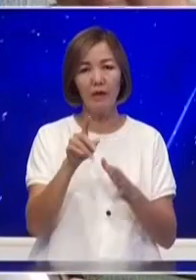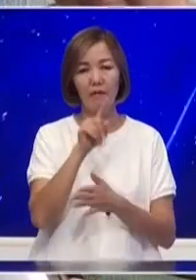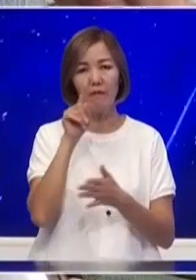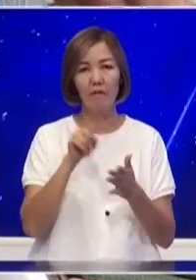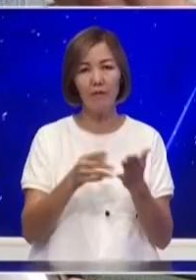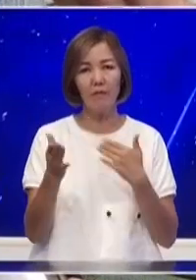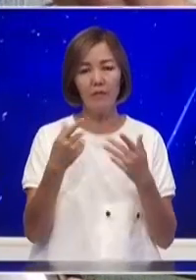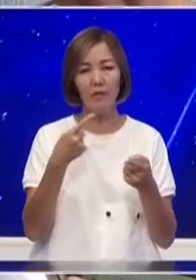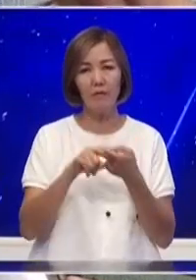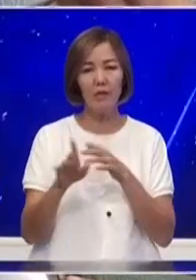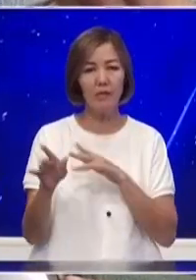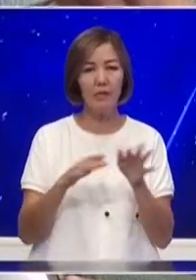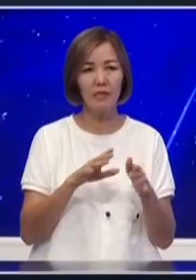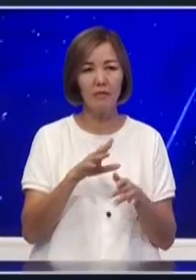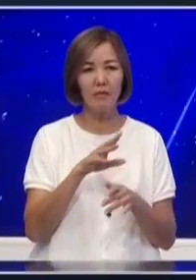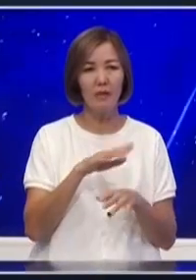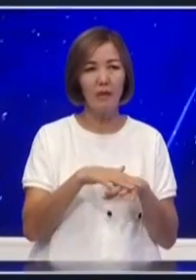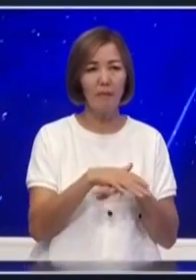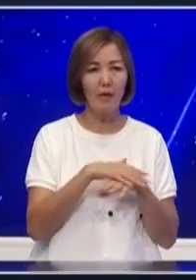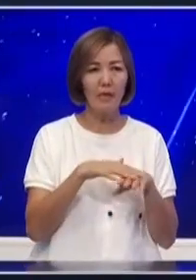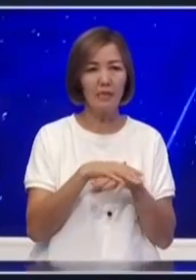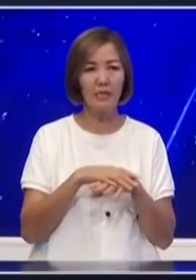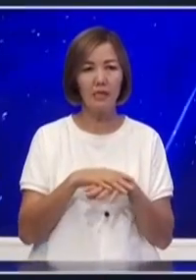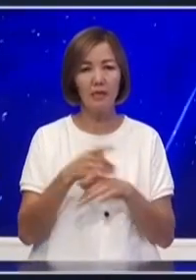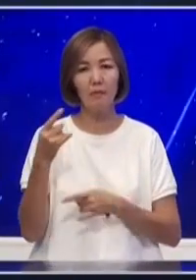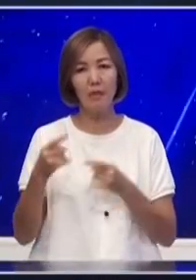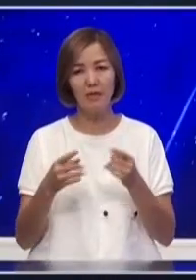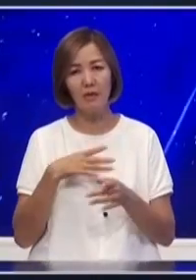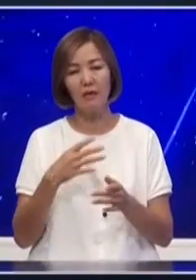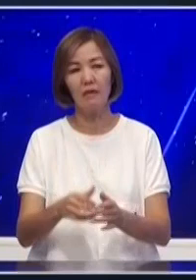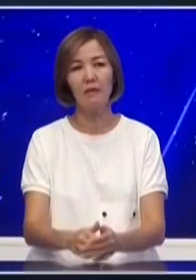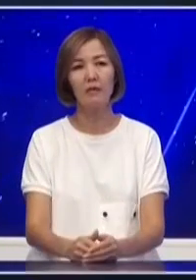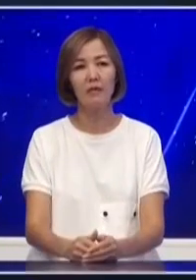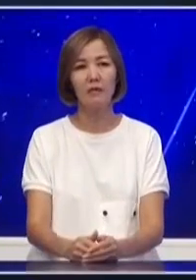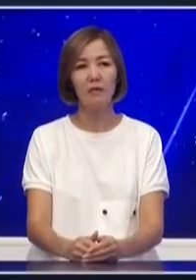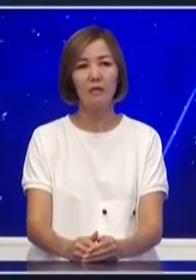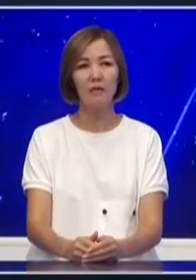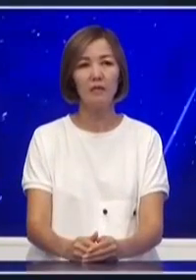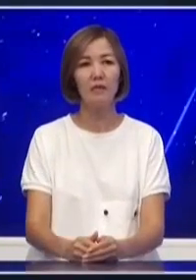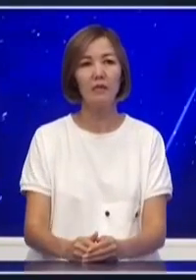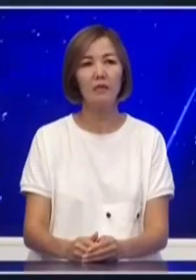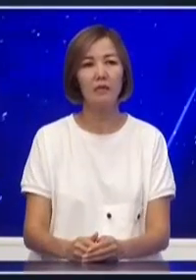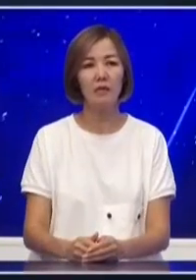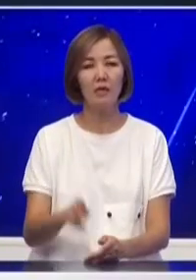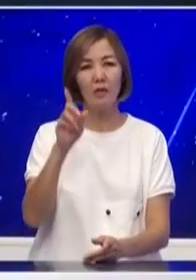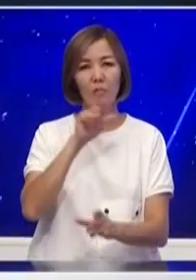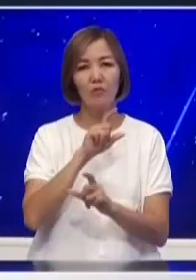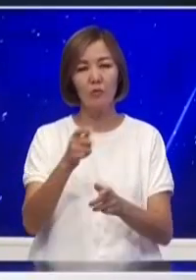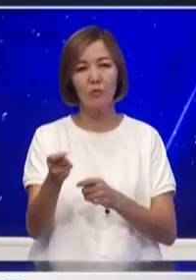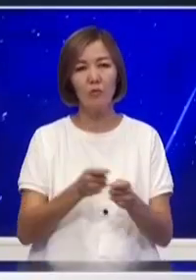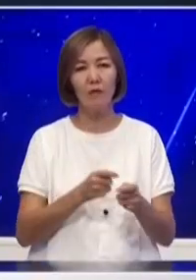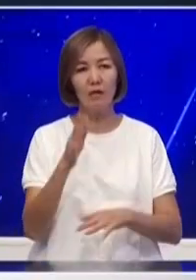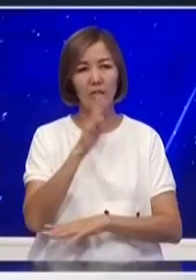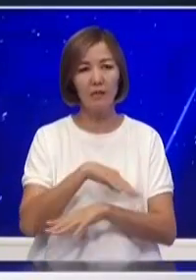эффективно взаимодействовать в масс-медиа. В период с 7-11 августа у нас на базе филиала Академии госуправления прошел семинар на